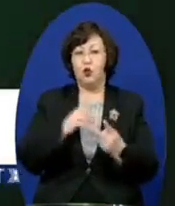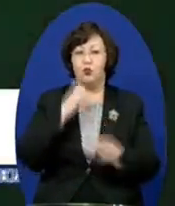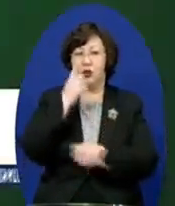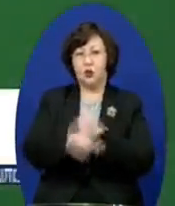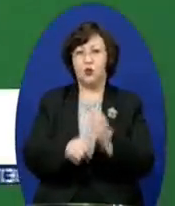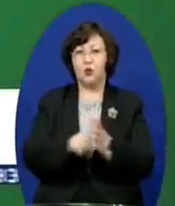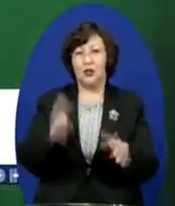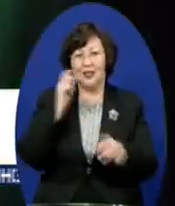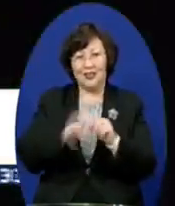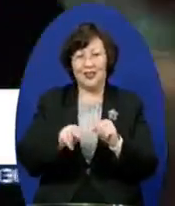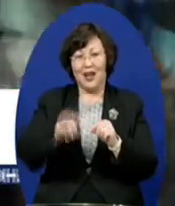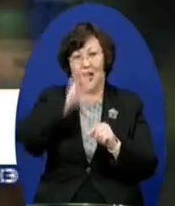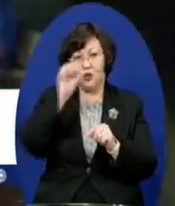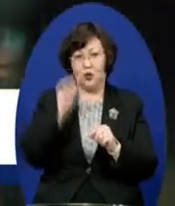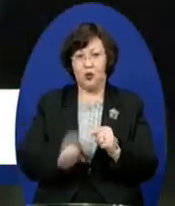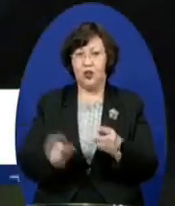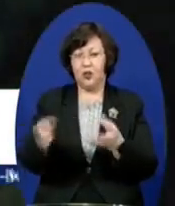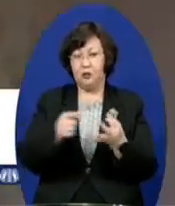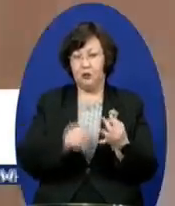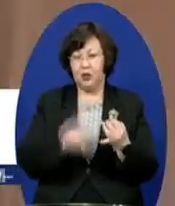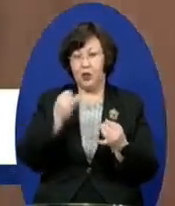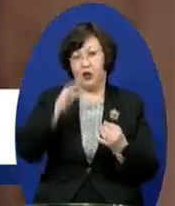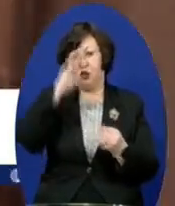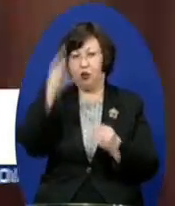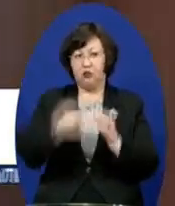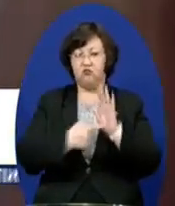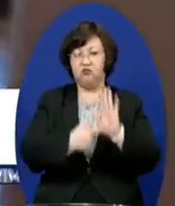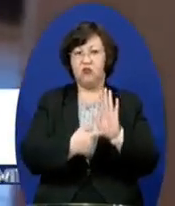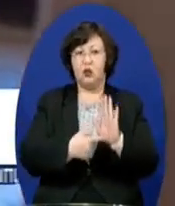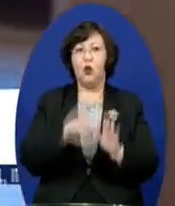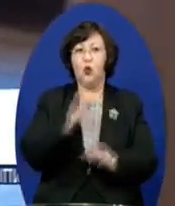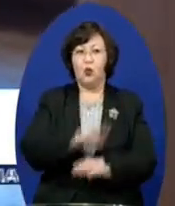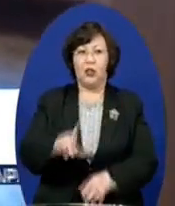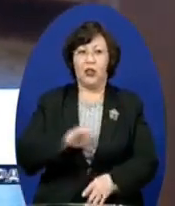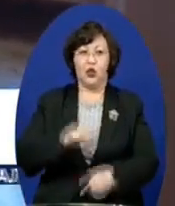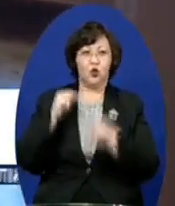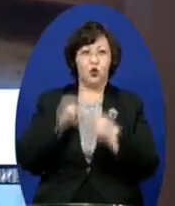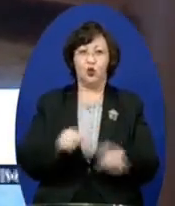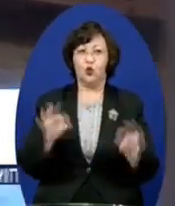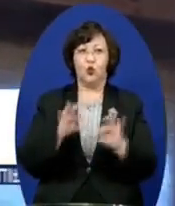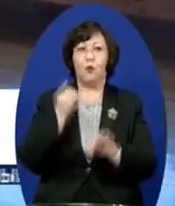шалгалт хийж асуудлуудыг ил болгоно. Цаашид хүүхдийн эрх зөрчигдөхгүй